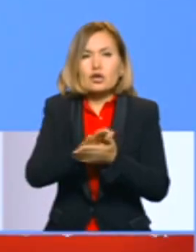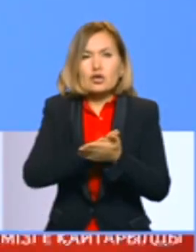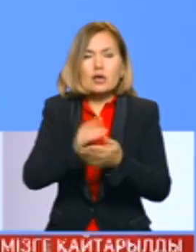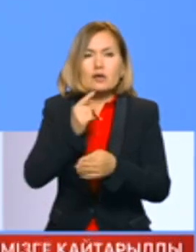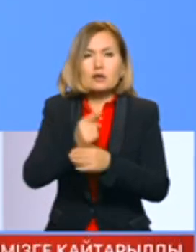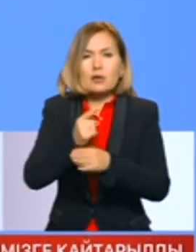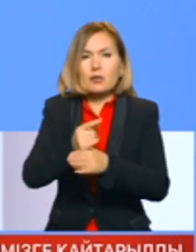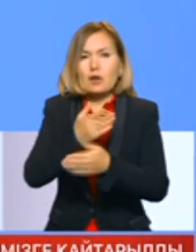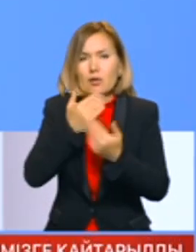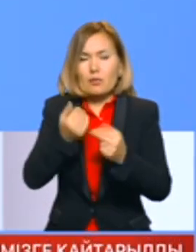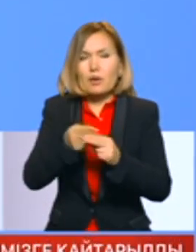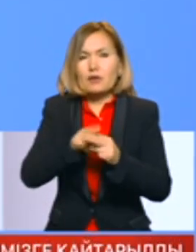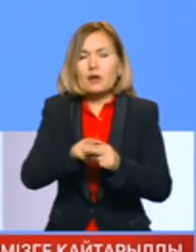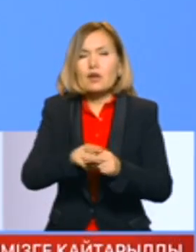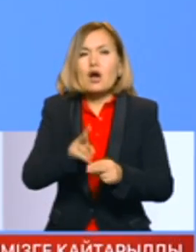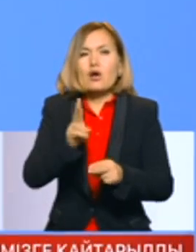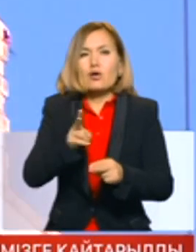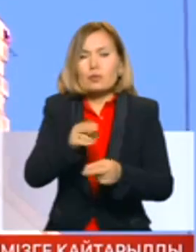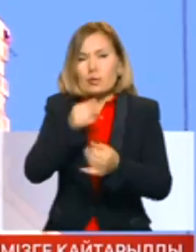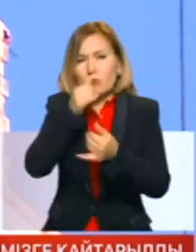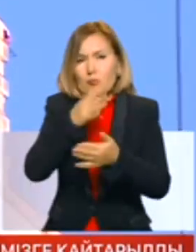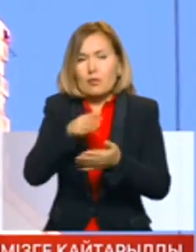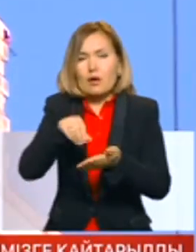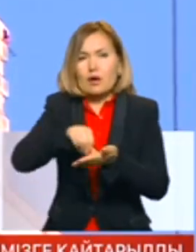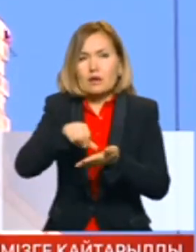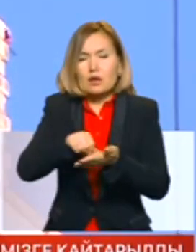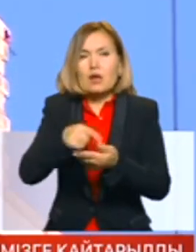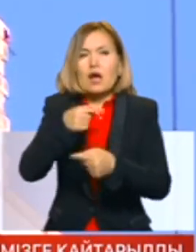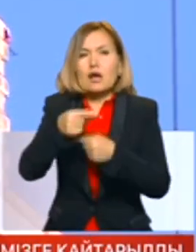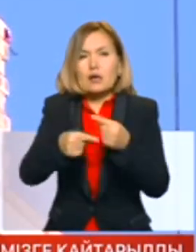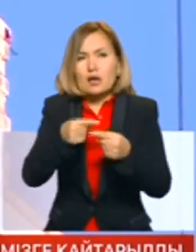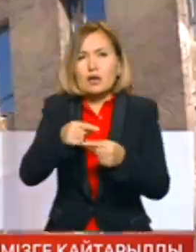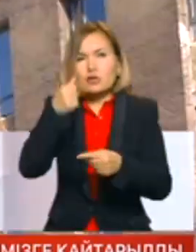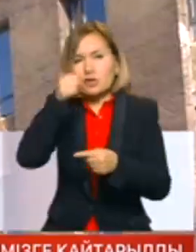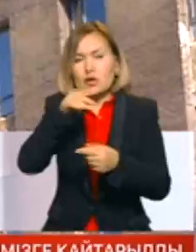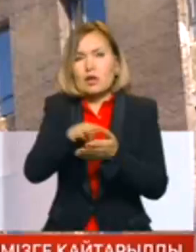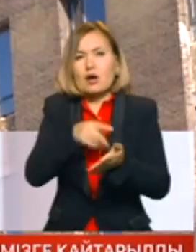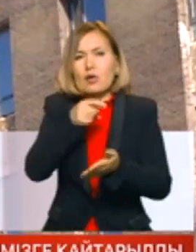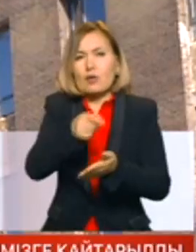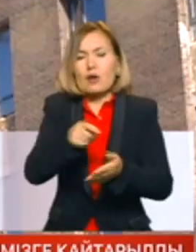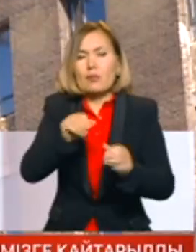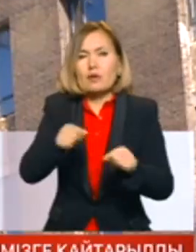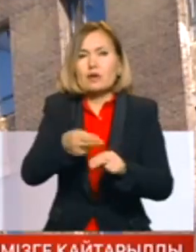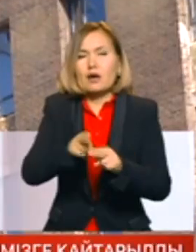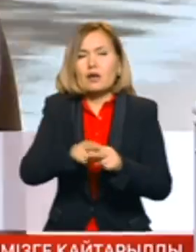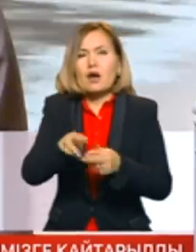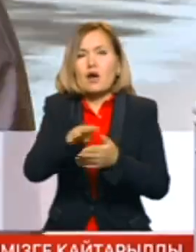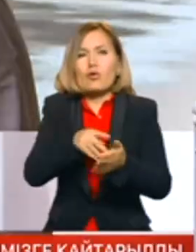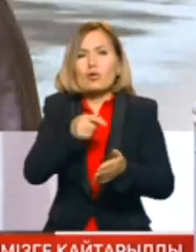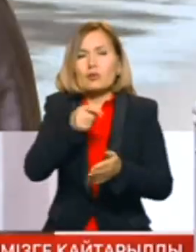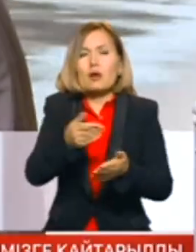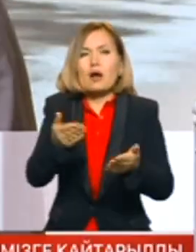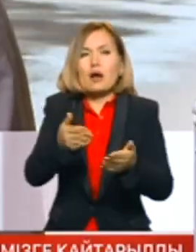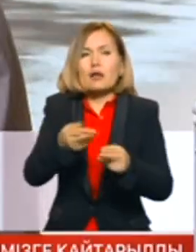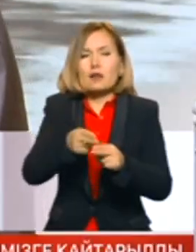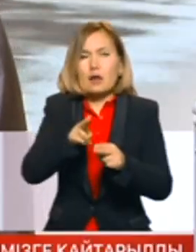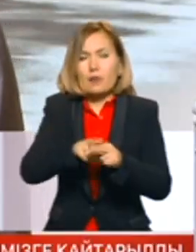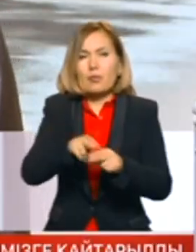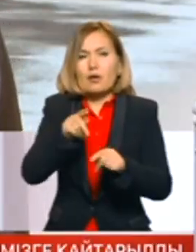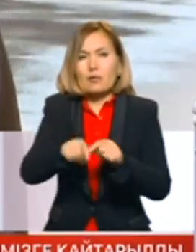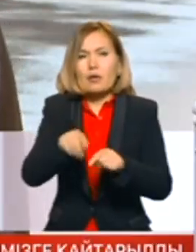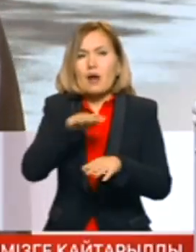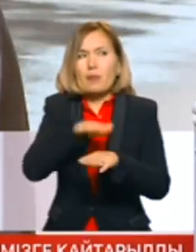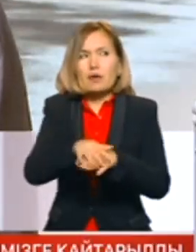жоқ екенін айтады. Іліге алмаған адам келесі кезеңге қайтадан өтініш бере алады. Ал өтінімдер қалай қаралады? Банктер өтініштерді